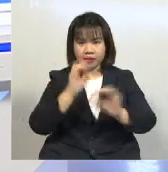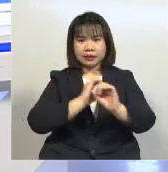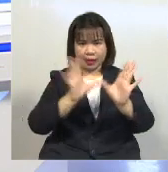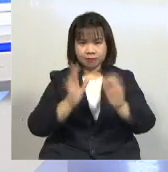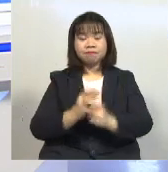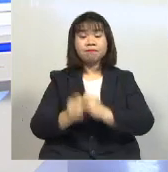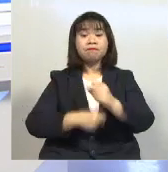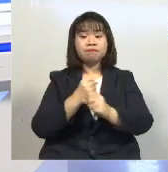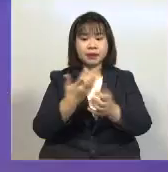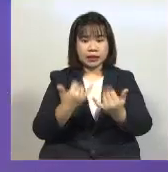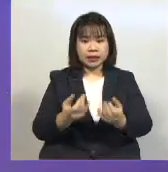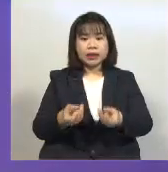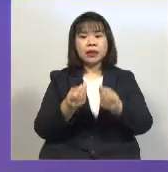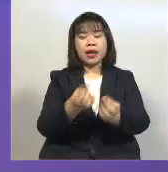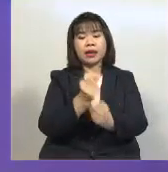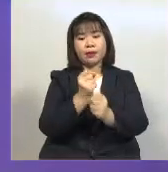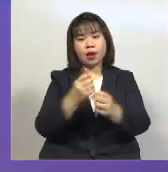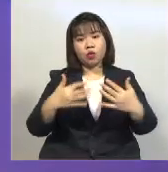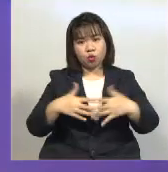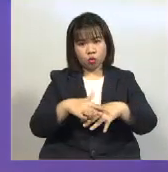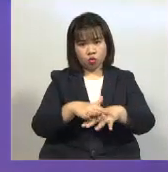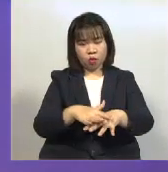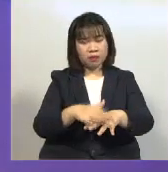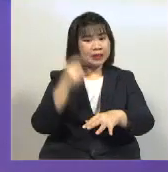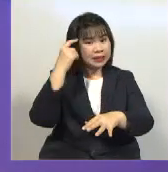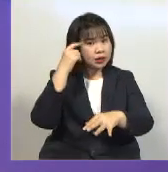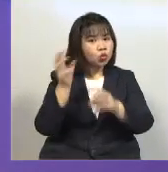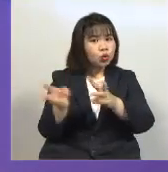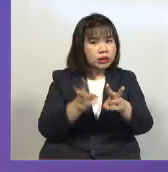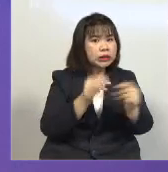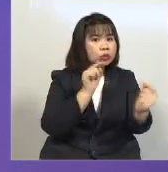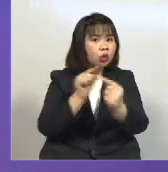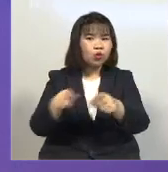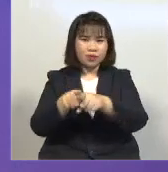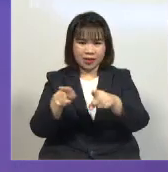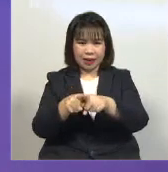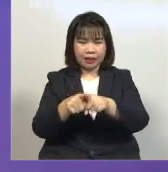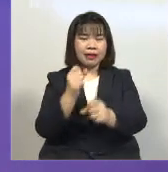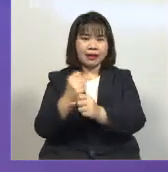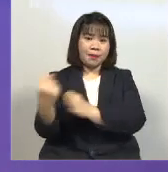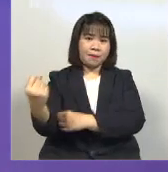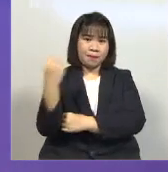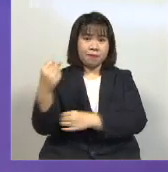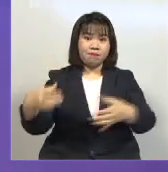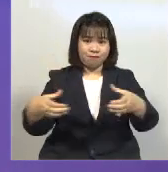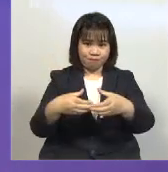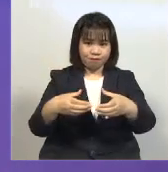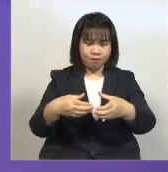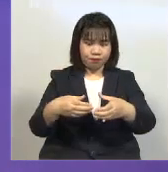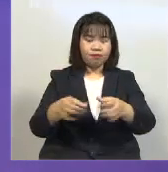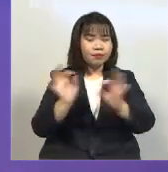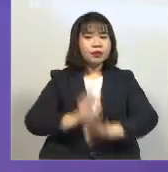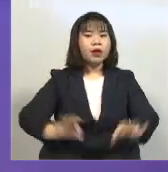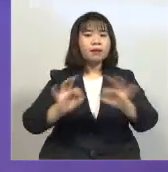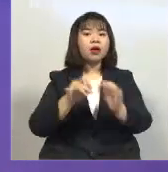กันค่ะปีนี้เพื่อให้เกิดการทำงานร่วมกันในทิศทางที่ตรงกันแล้วก็มีความเข้มแข็งมากยิ่งขึ้นจึงให้ความสำ